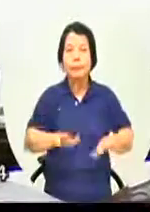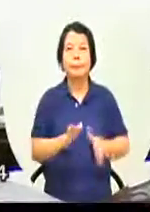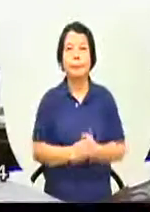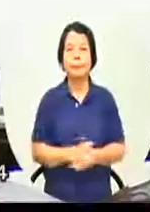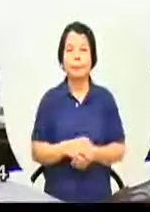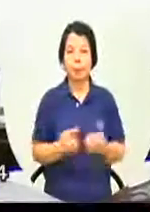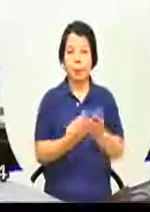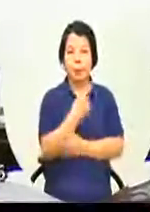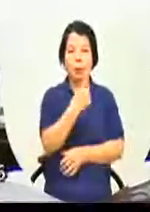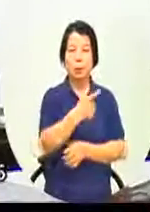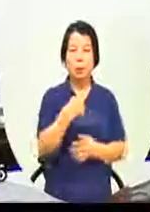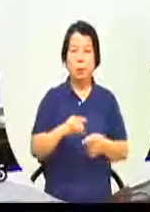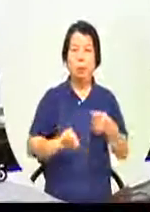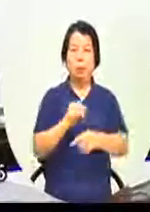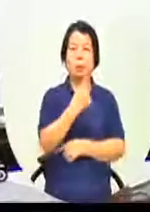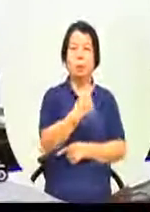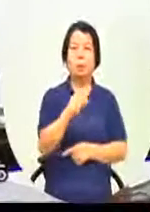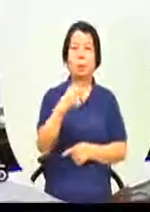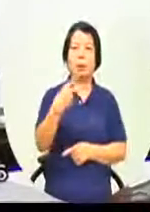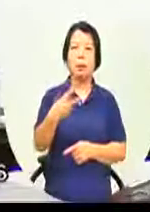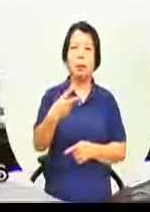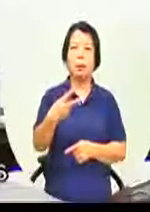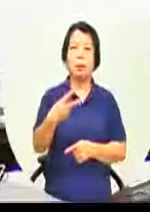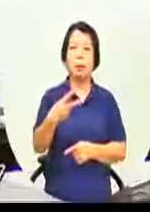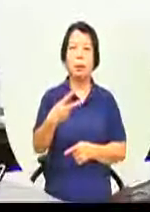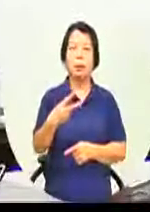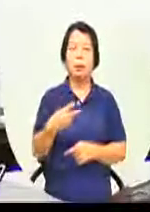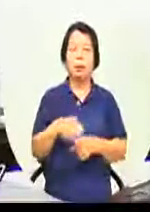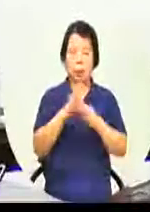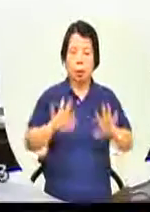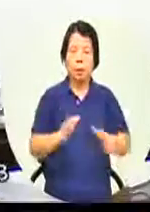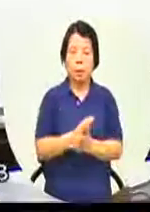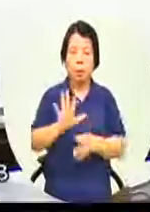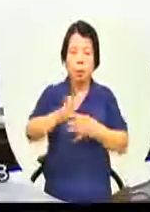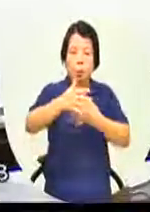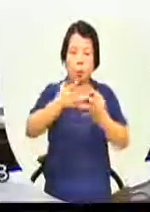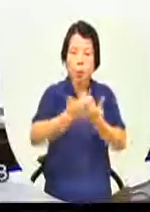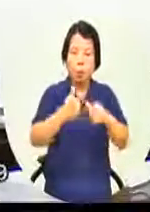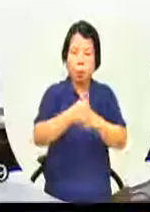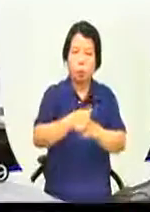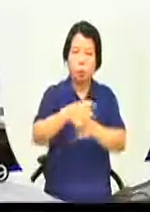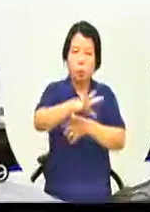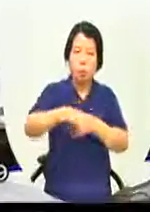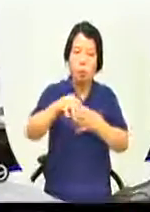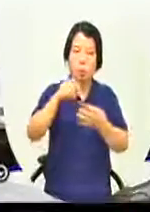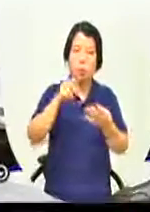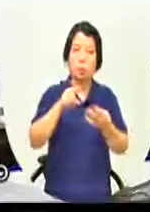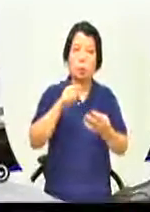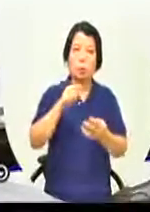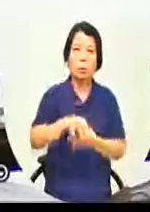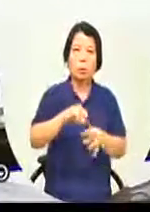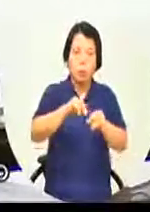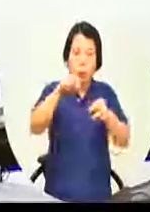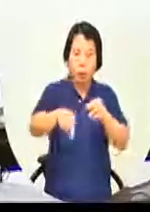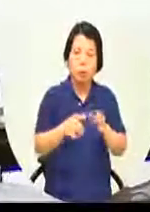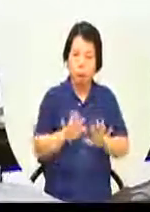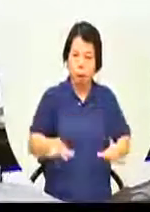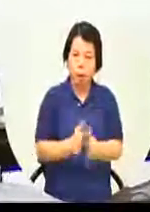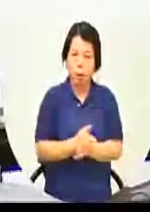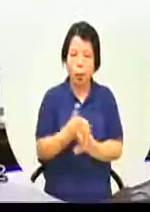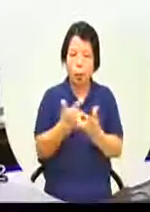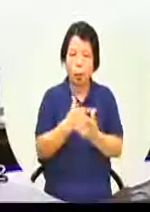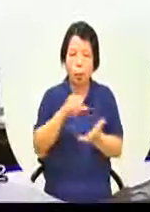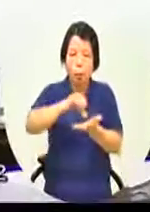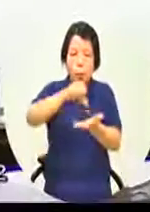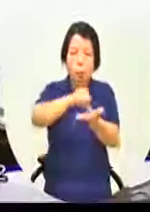只有 1.2% 的农地是用有机认证，那我们现在看好，你也在推这个产销履历，我想产销履历也非常好，